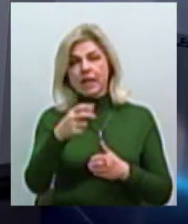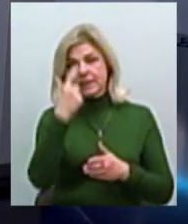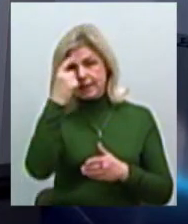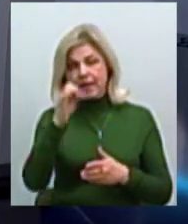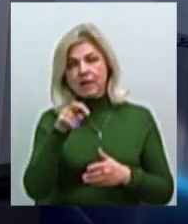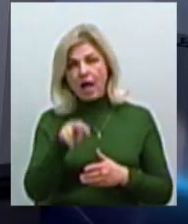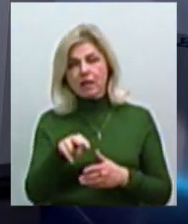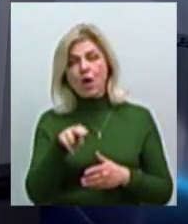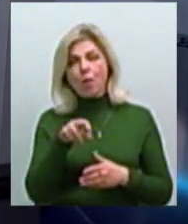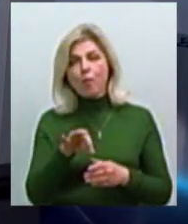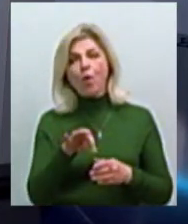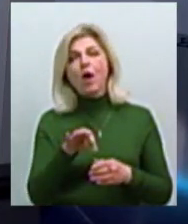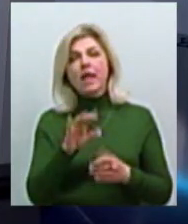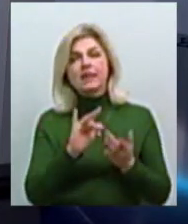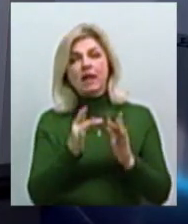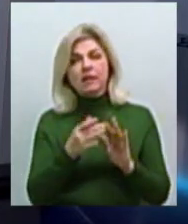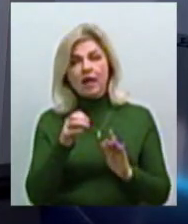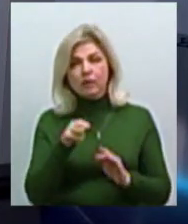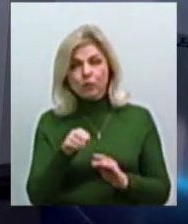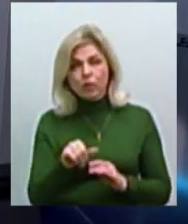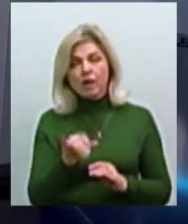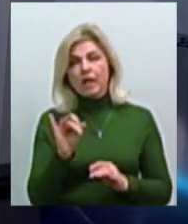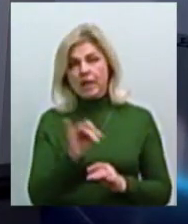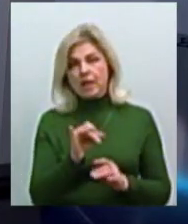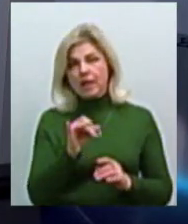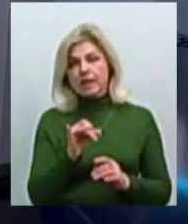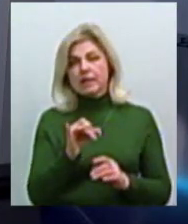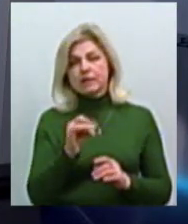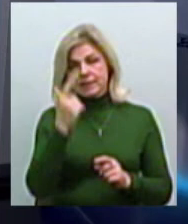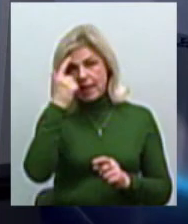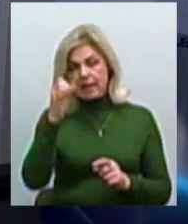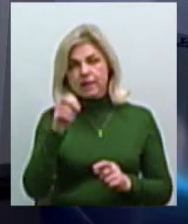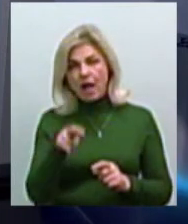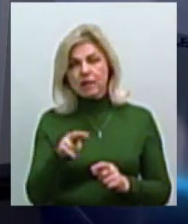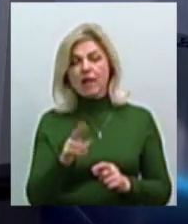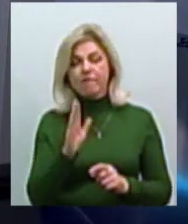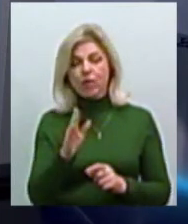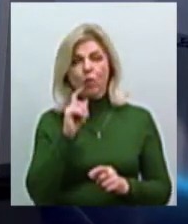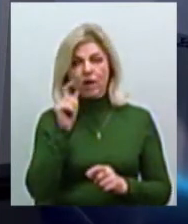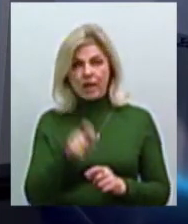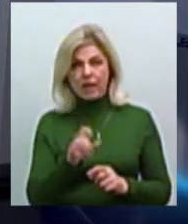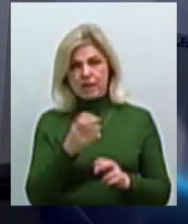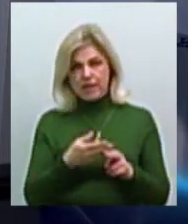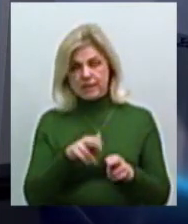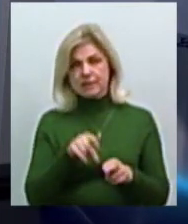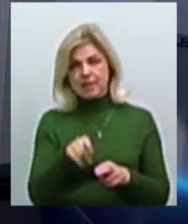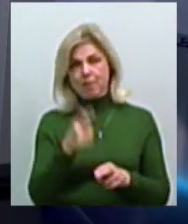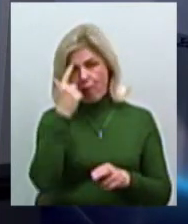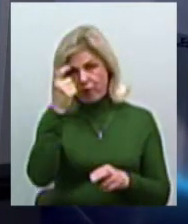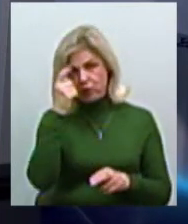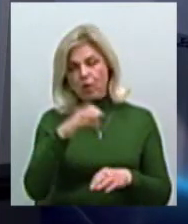каналам інтернету, і сигнал, заходящий в Україну вже з цим повідомленням, фіксується